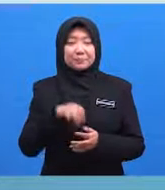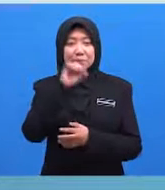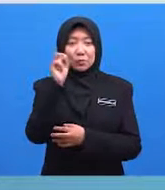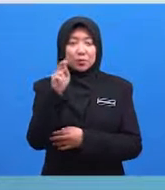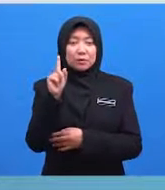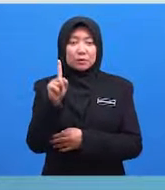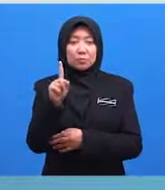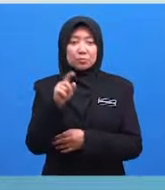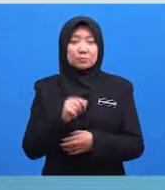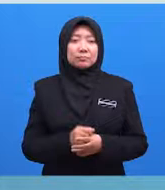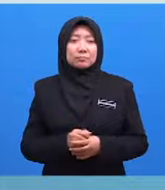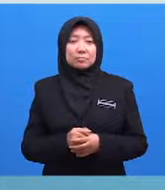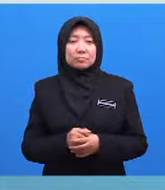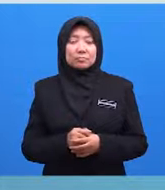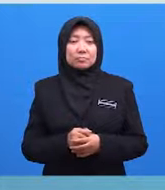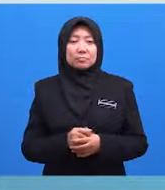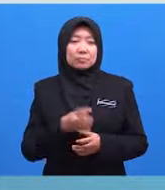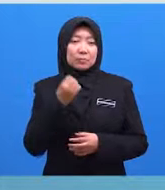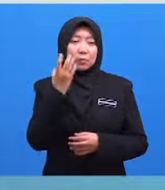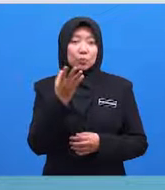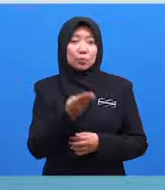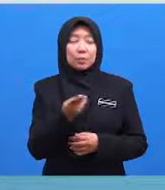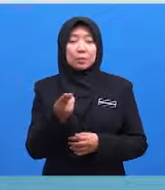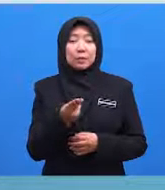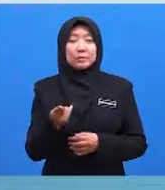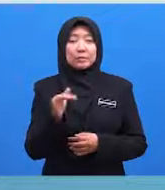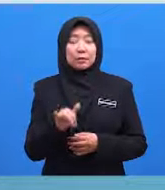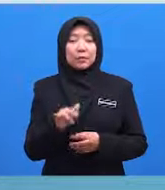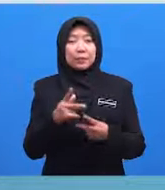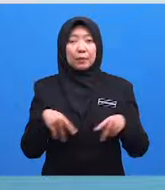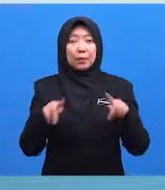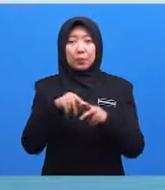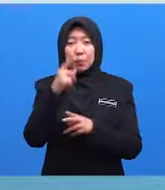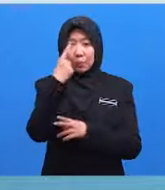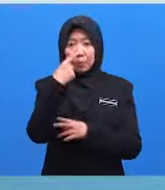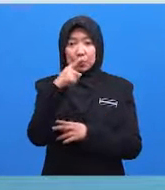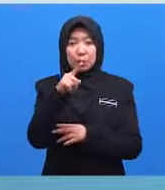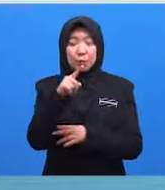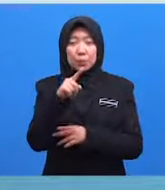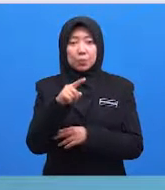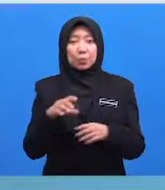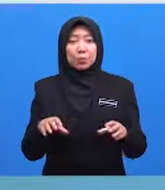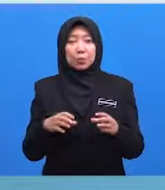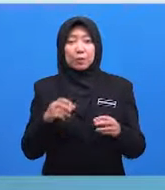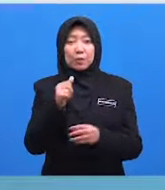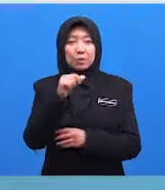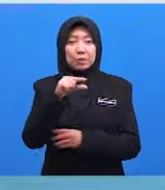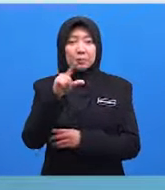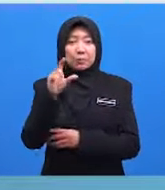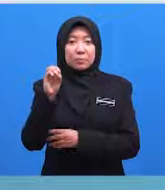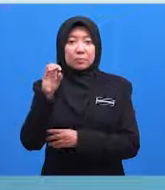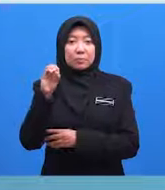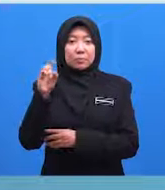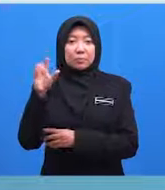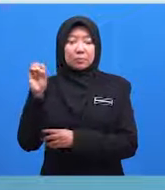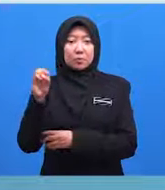Soalan 1, sebutkan bahan-bahan yang diperlukan untuk penyediaan aglio